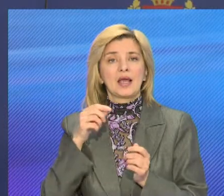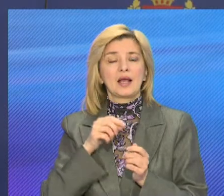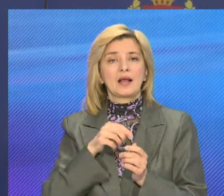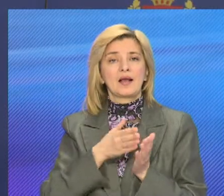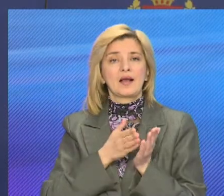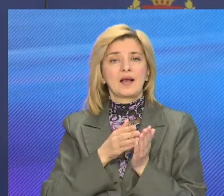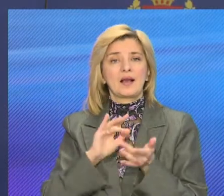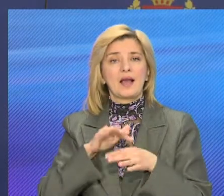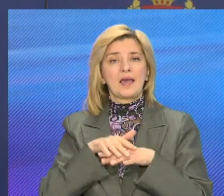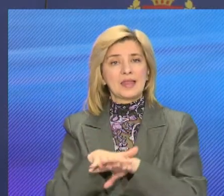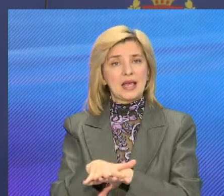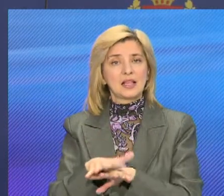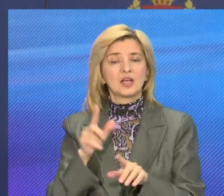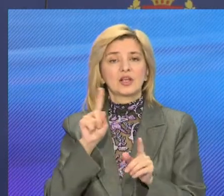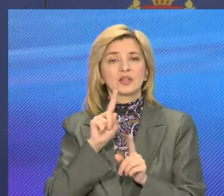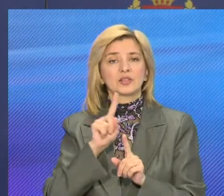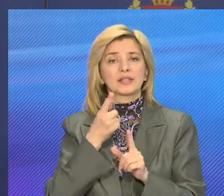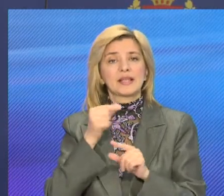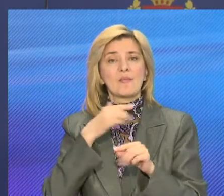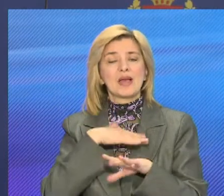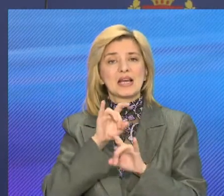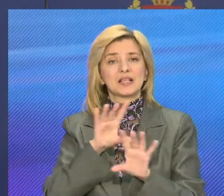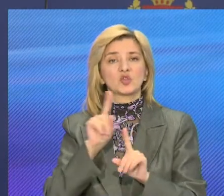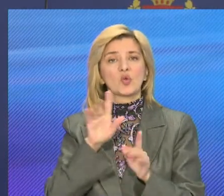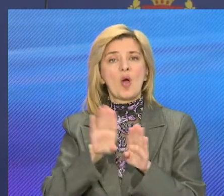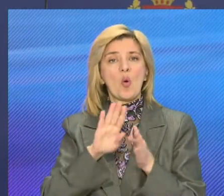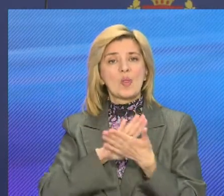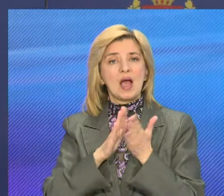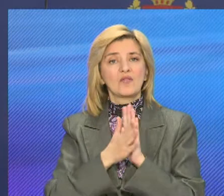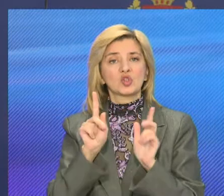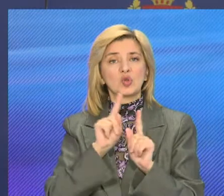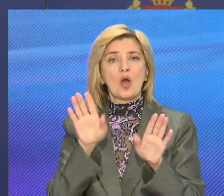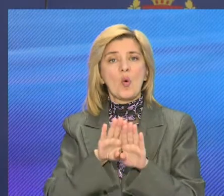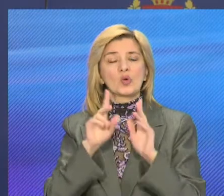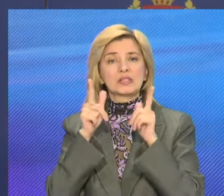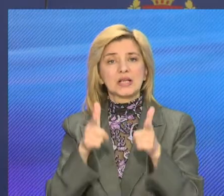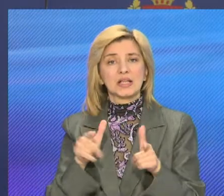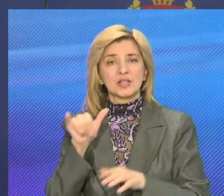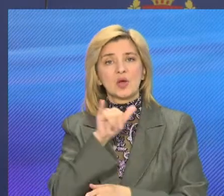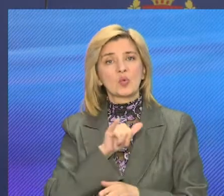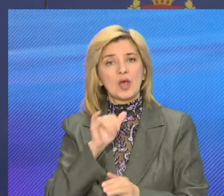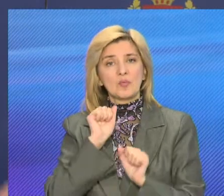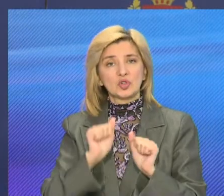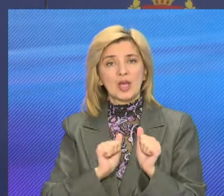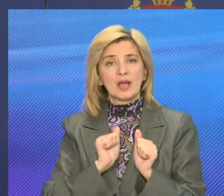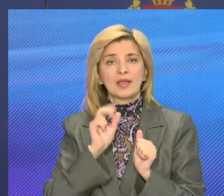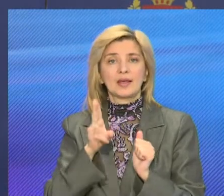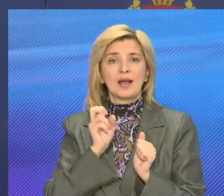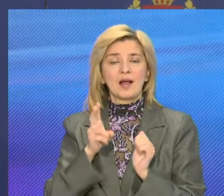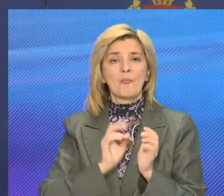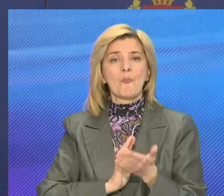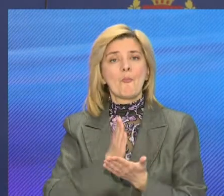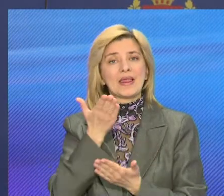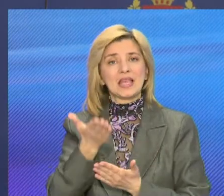что такое согласие, как и куда можно подать жалобу. То есть такие элементарные какие-то вещи. Мы рассказываем про